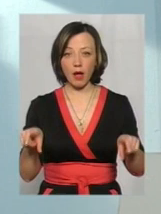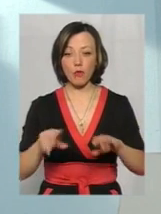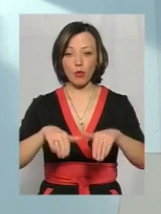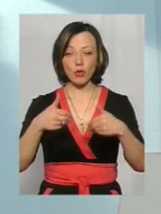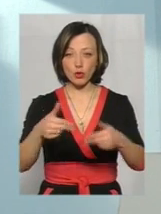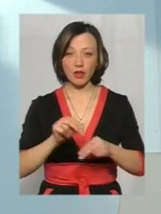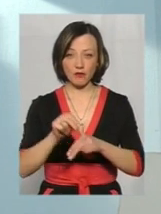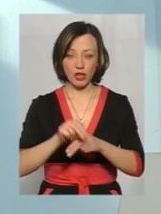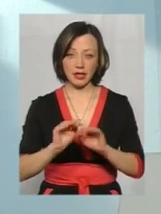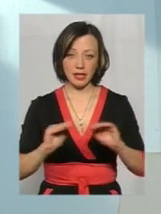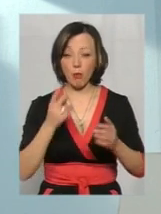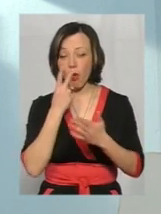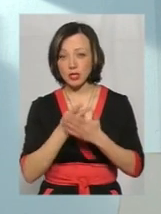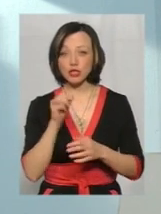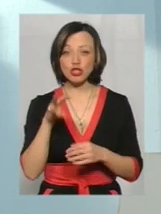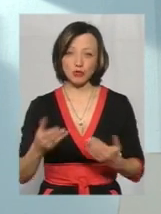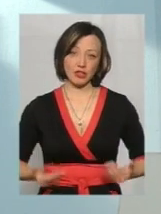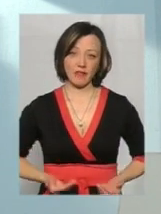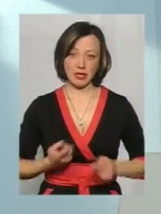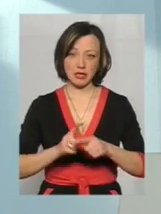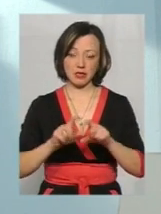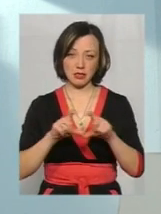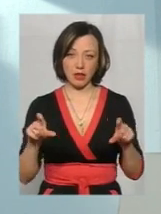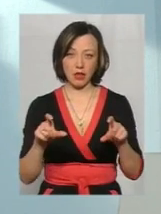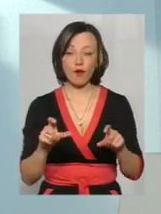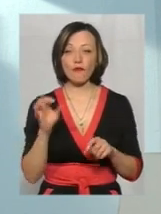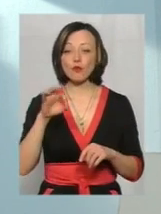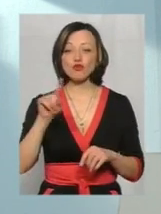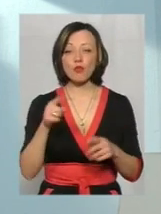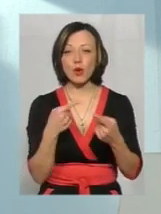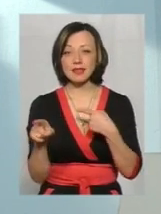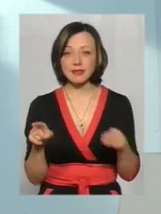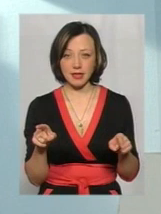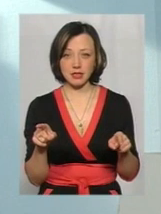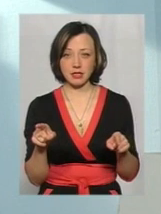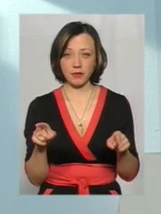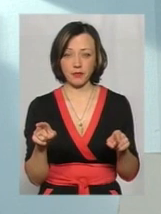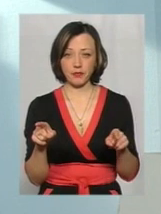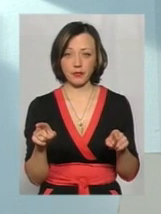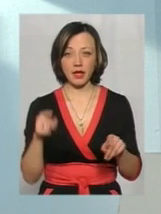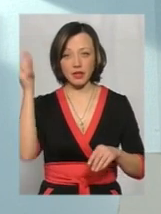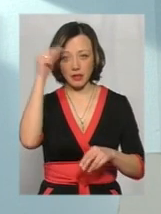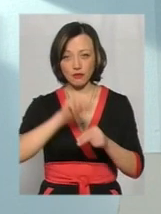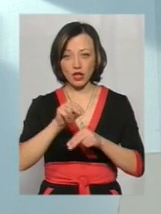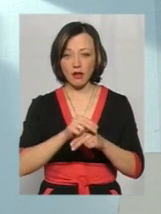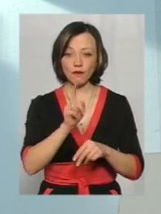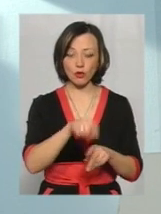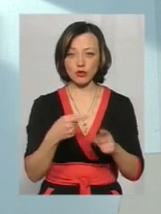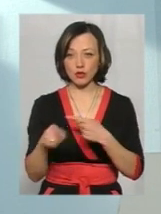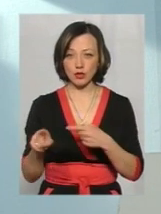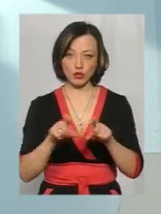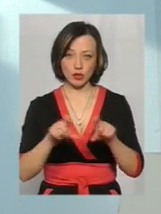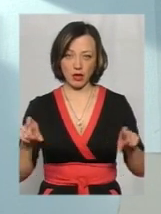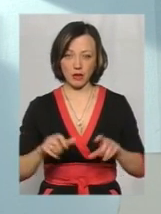їхнім дітям, і показати, чим живе той навчальний заклад. У чому є різниця навчання у тому чи іншому